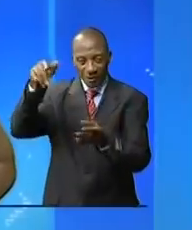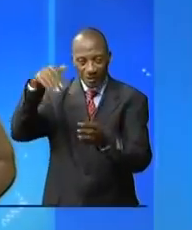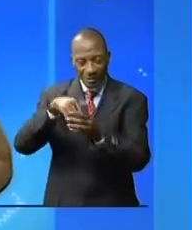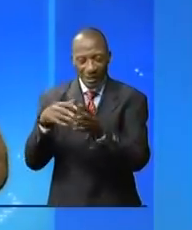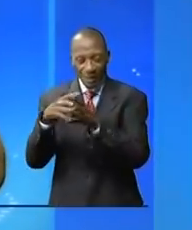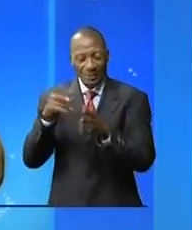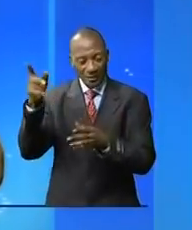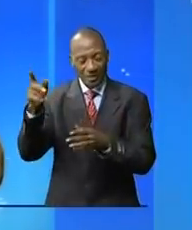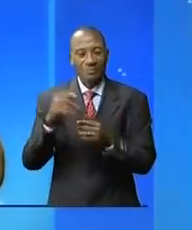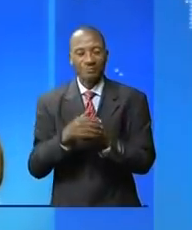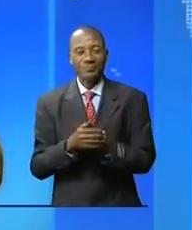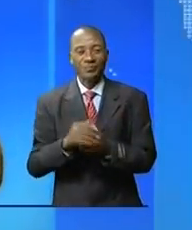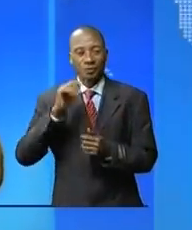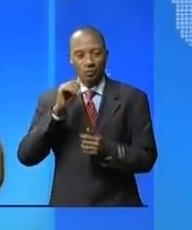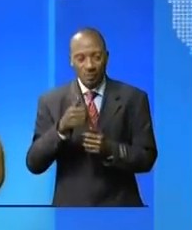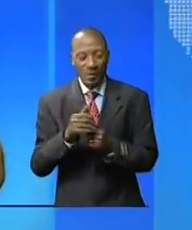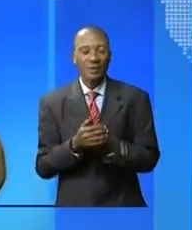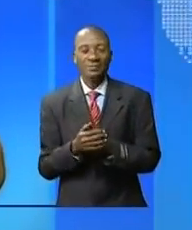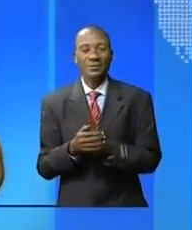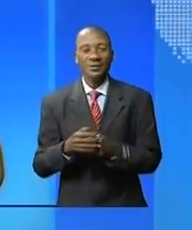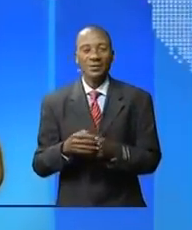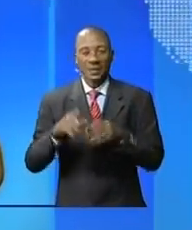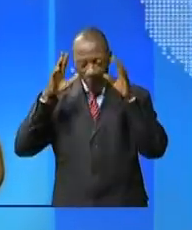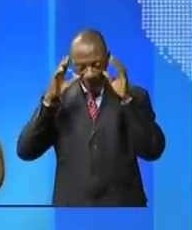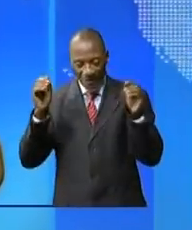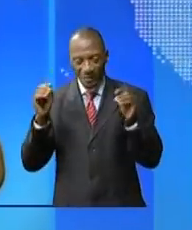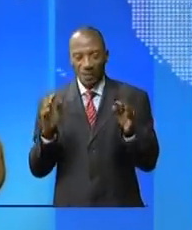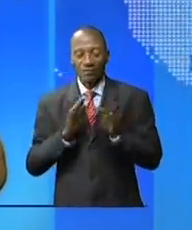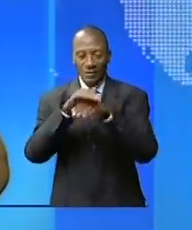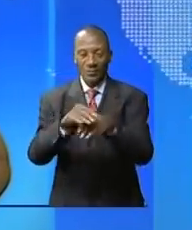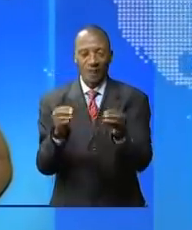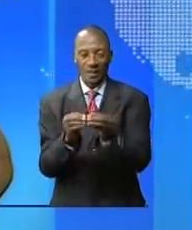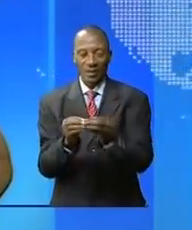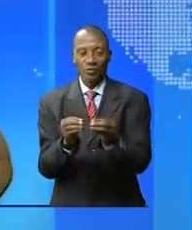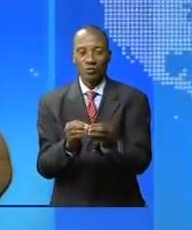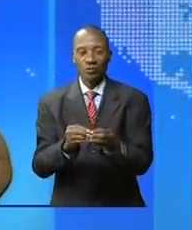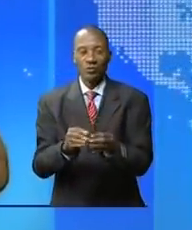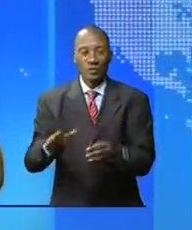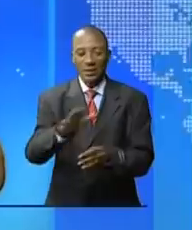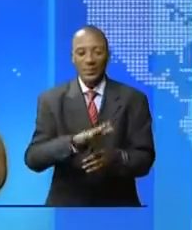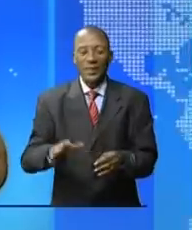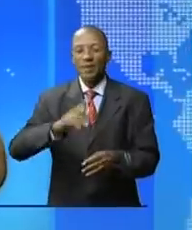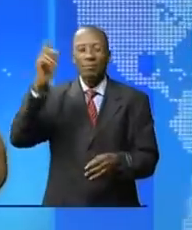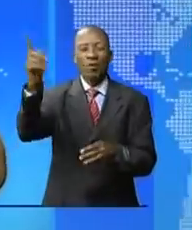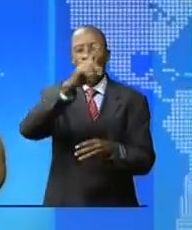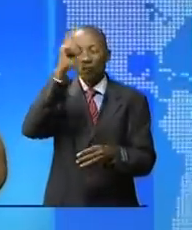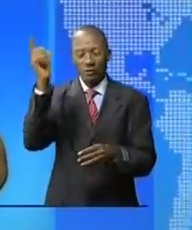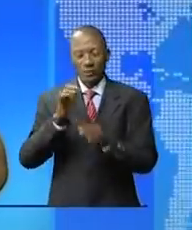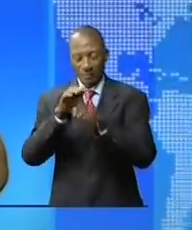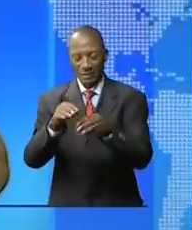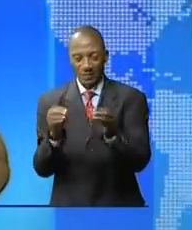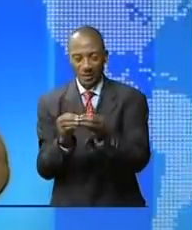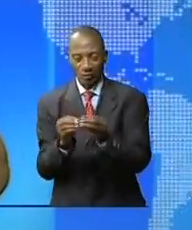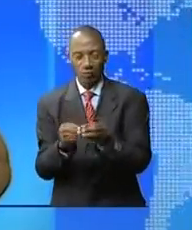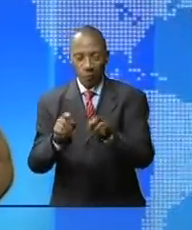à la session des chefs d'État de la 76e Assemblée générale de l'ONU. Il va prononcer son discours de grands enjeux demain mardi,